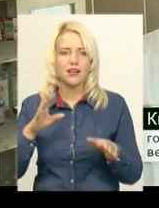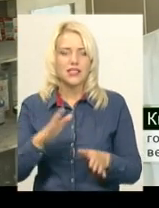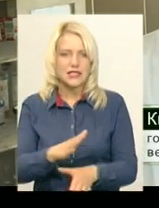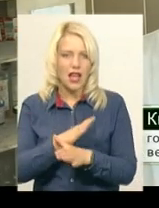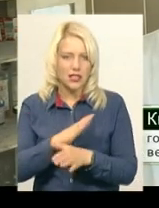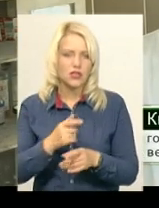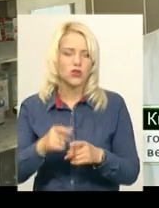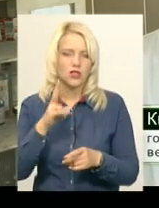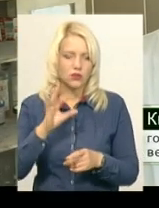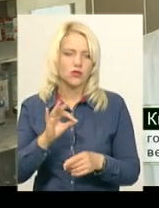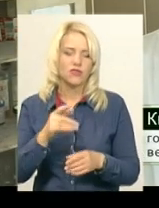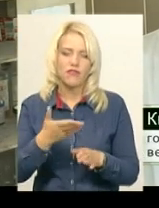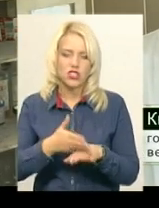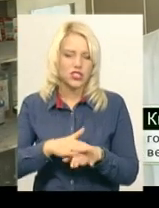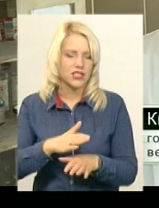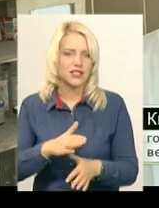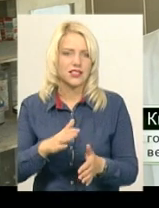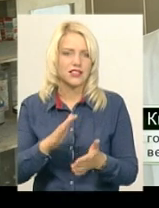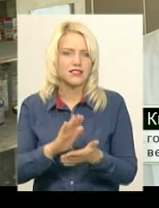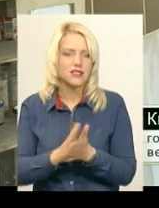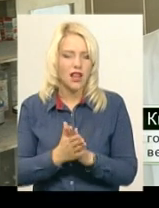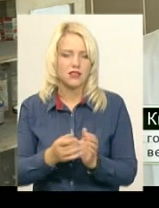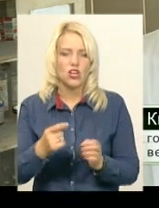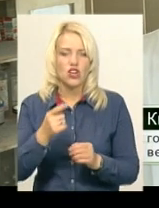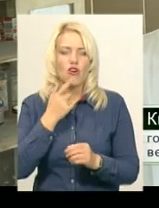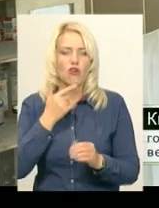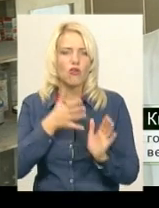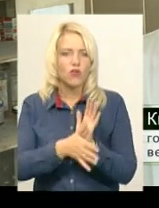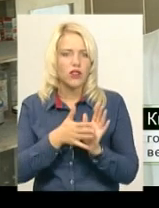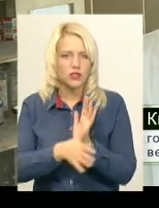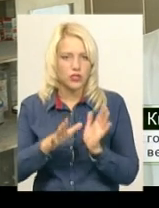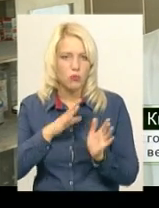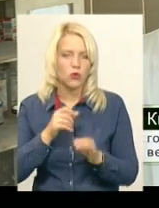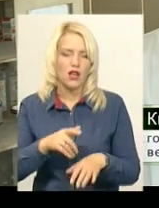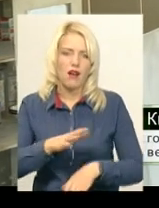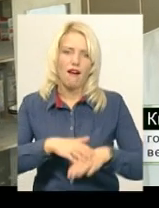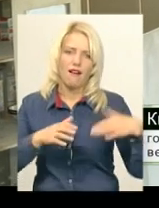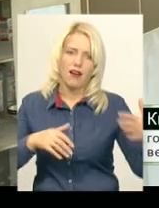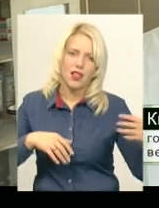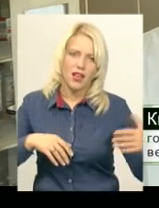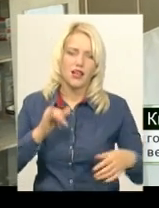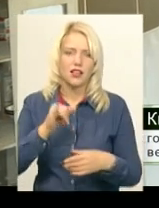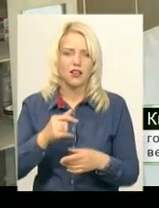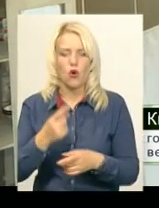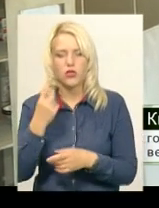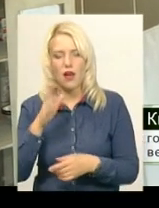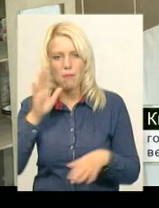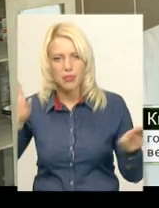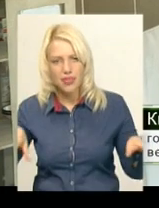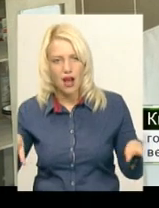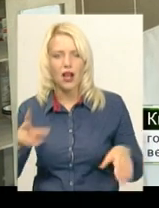Ми наблюдали кровотечу, це було вночі, кровотечу з крила і в одної птахи, і в другої птахи.